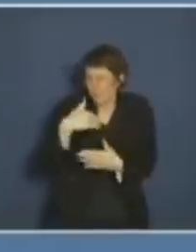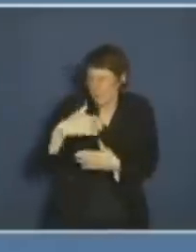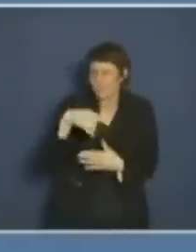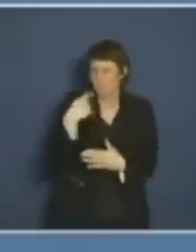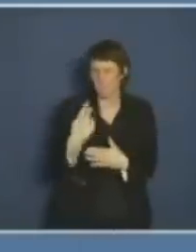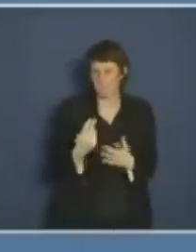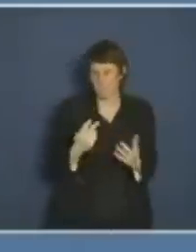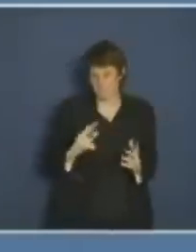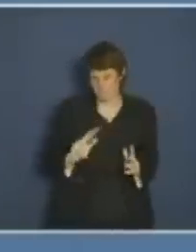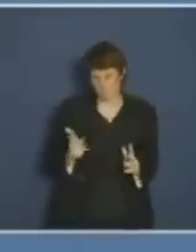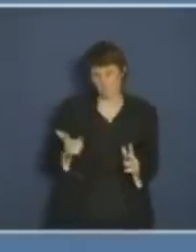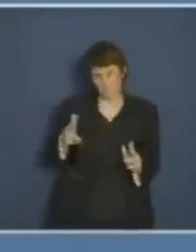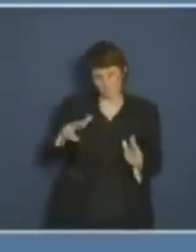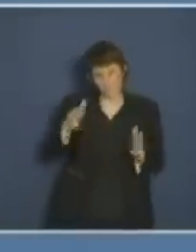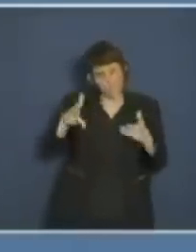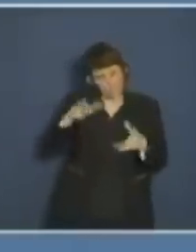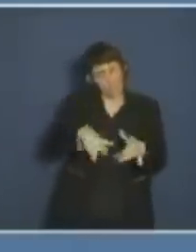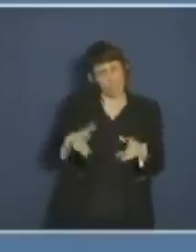Quartal